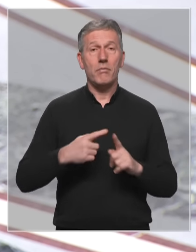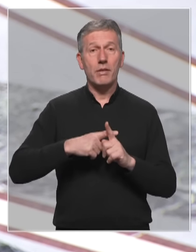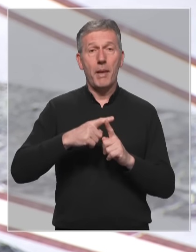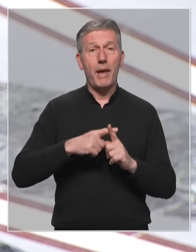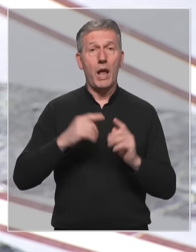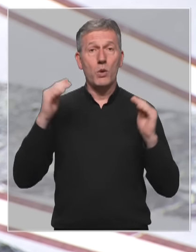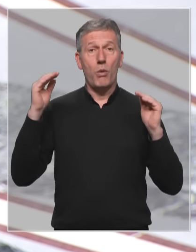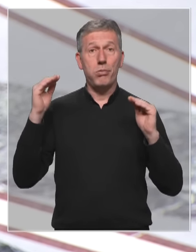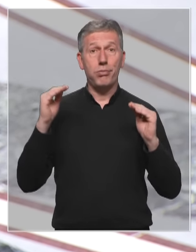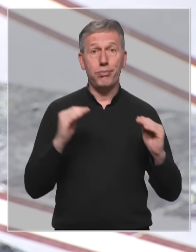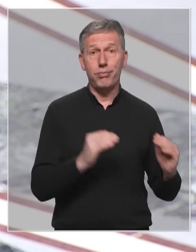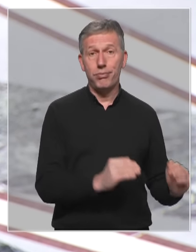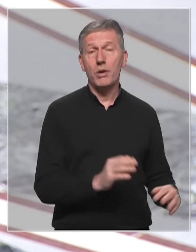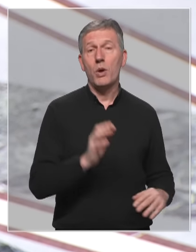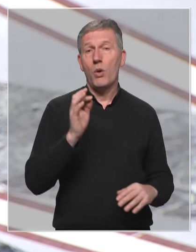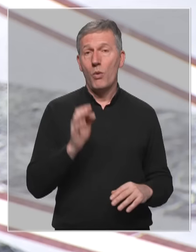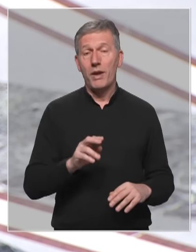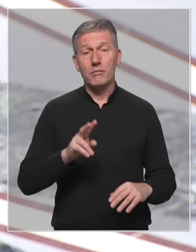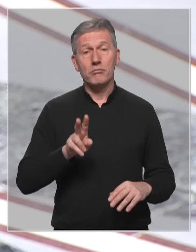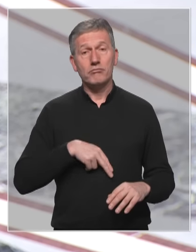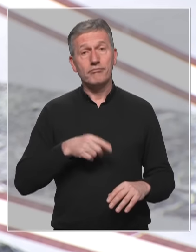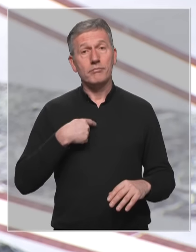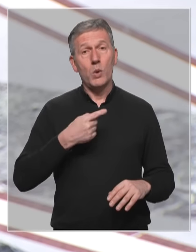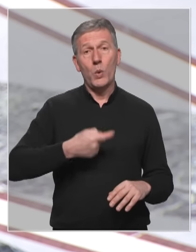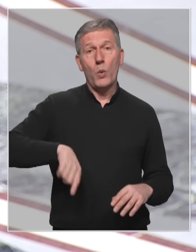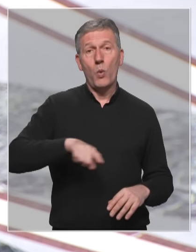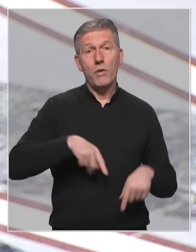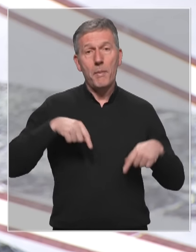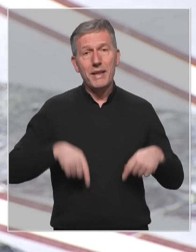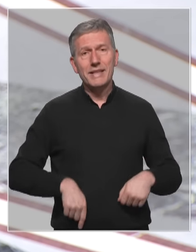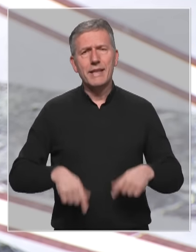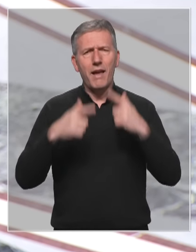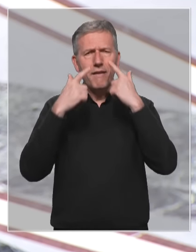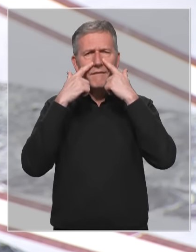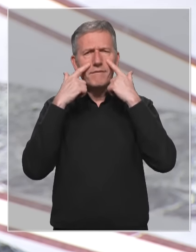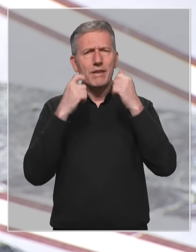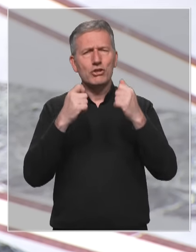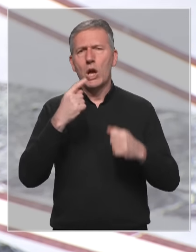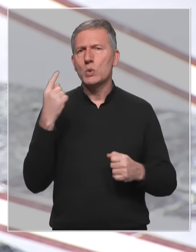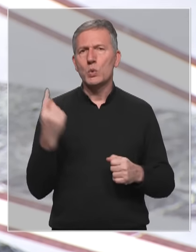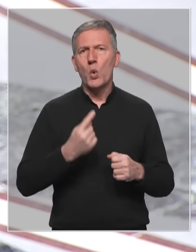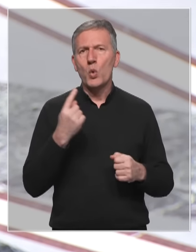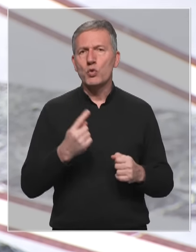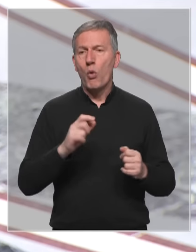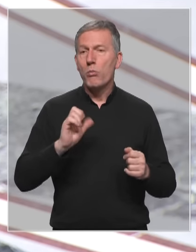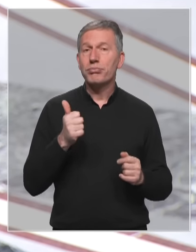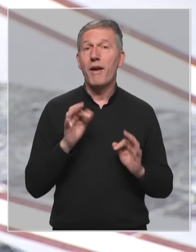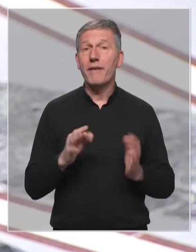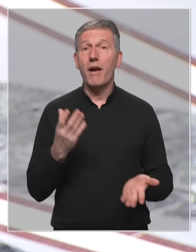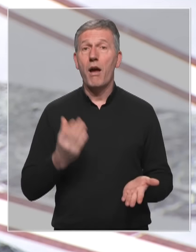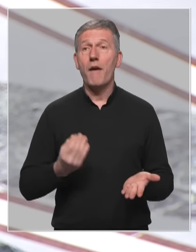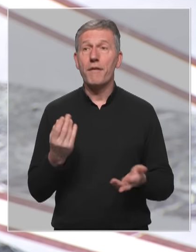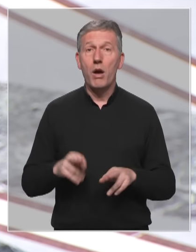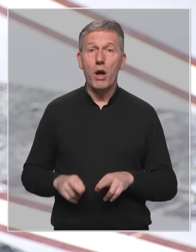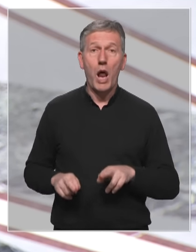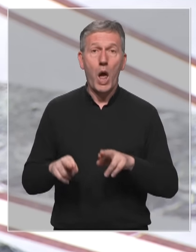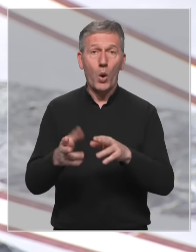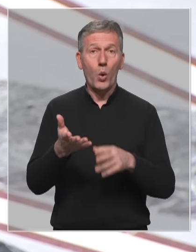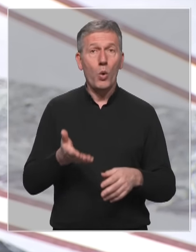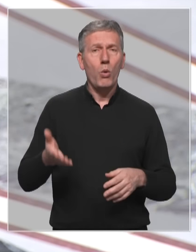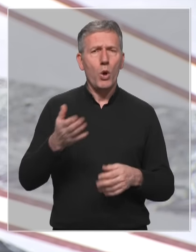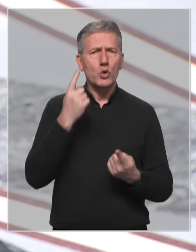vous le rappelez madame Amiot, mon ministère est en vigilance permanente, singulièrement s'agissant des enfants à la rue, sujet auquel on ne